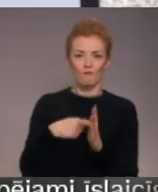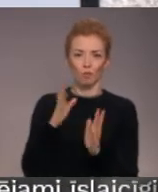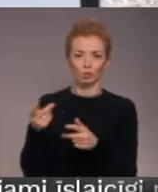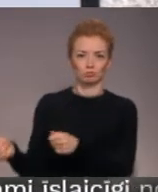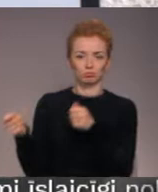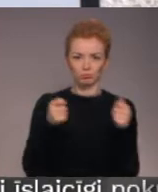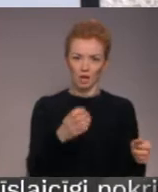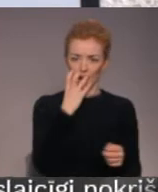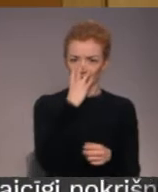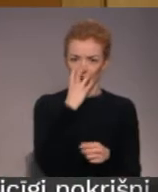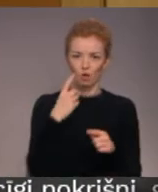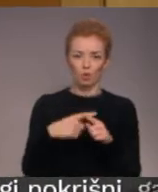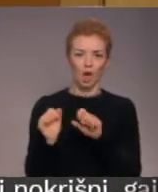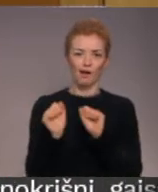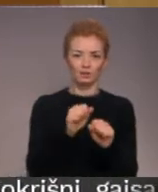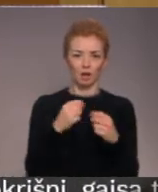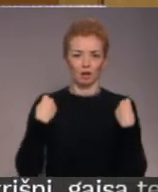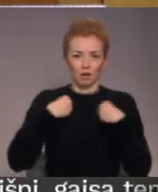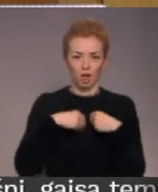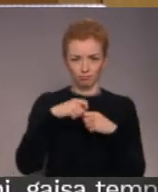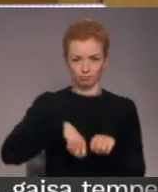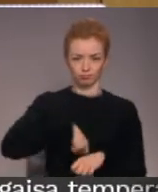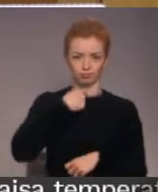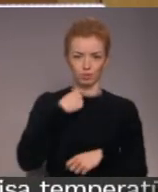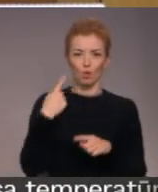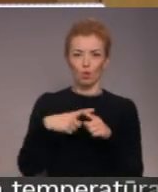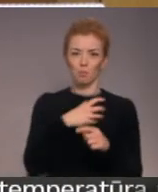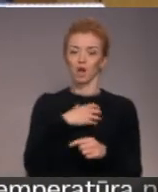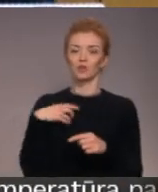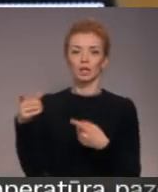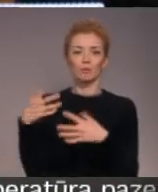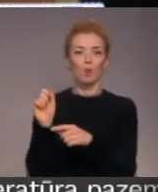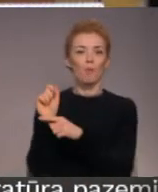piegādātiem respiratoriem un aizsargtērpiem, ko pašvaldība bija pasūtījusi no